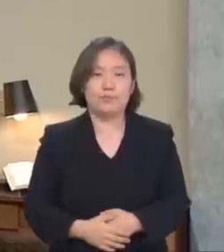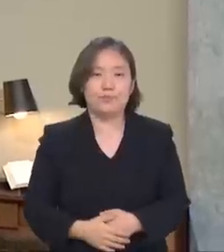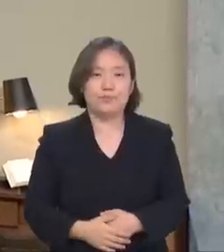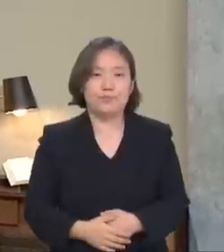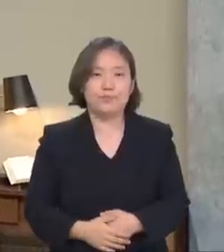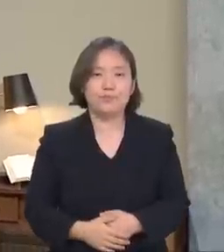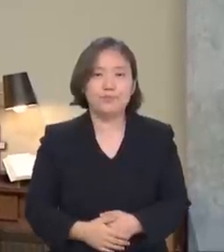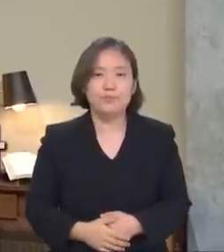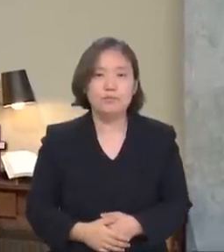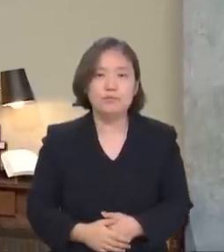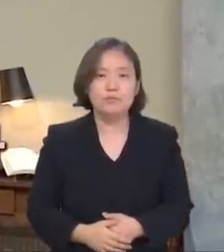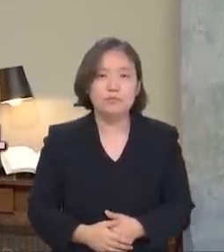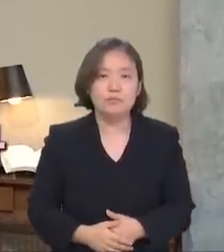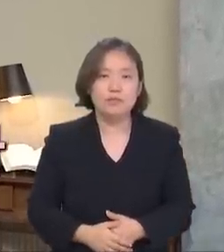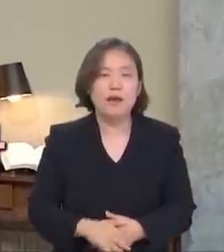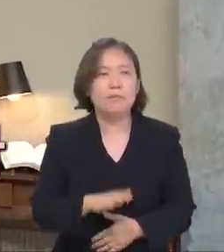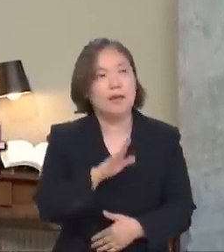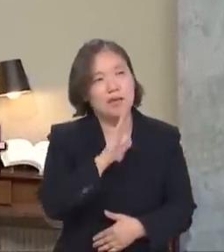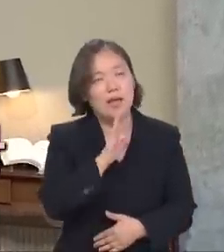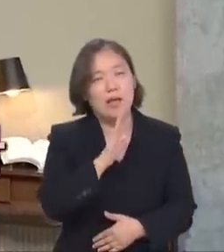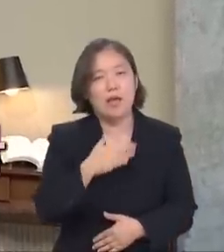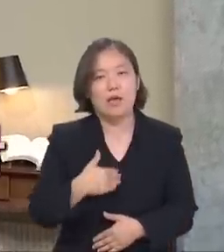그래 부처님은